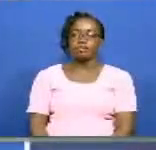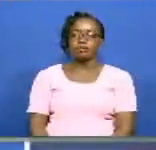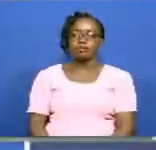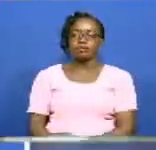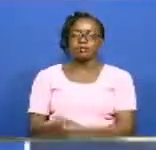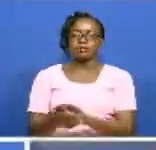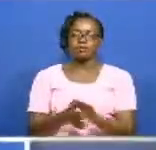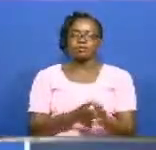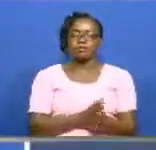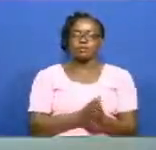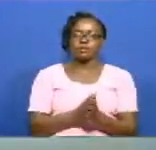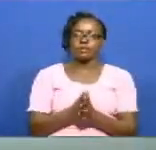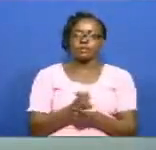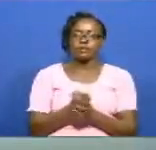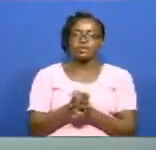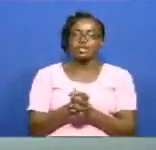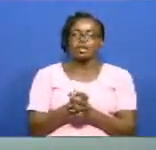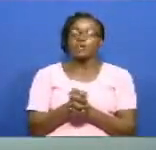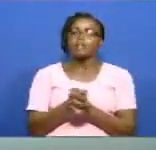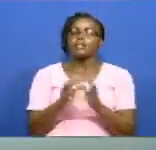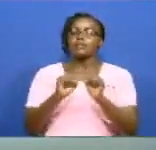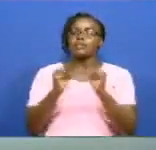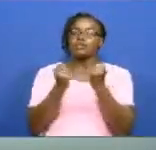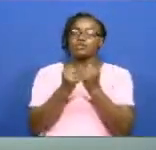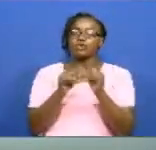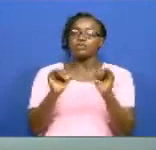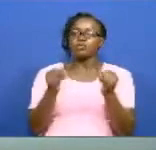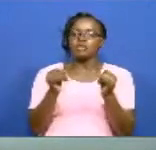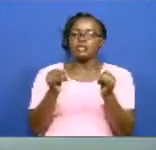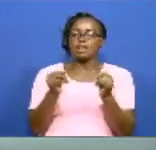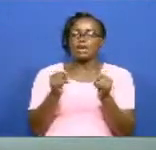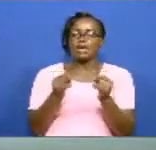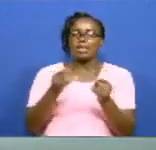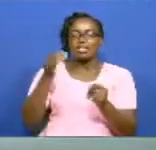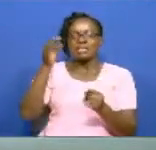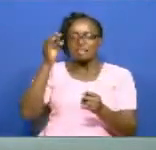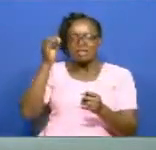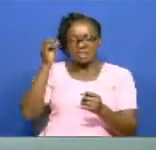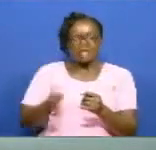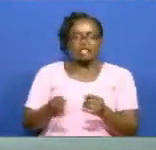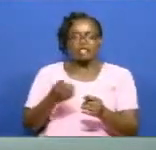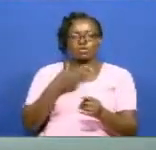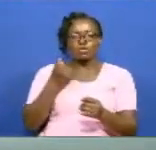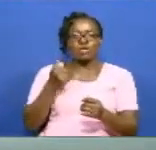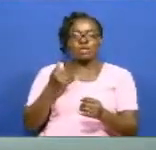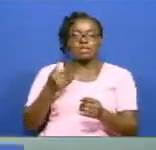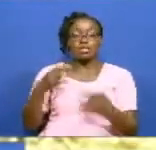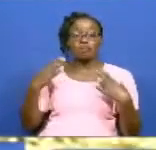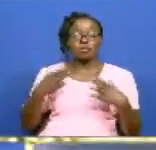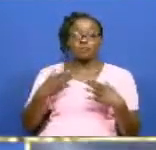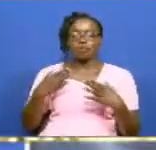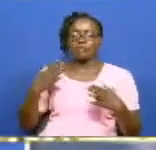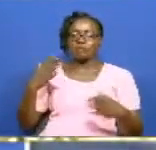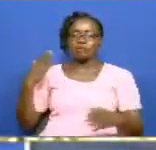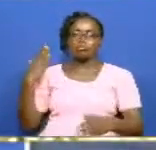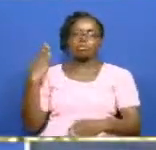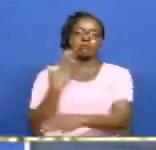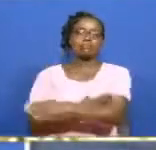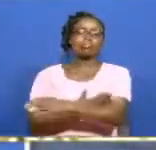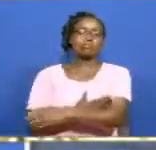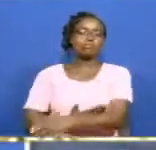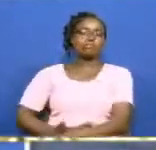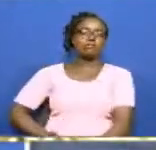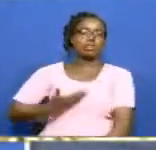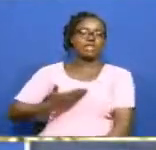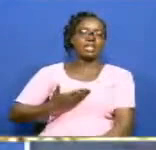Mtazamaji, mwanaharakati kwenye mtandao ya kijamii huko Kisumu analilia haki baada ya mkono wake kukatwa na watu wanaodai walikasirishwa na baadhi